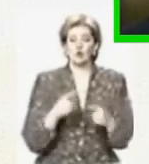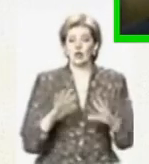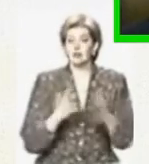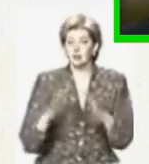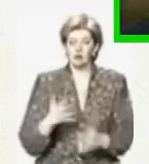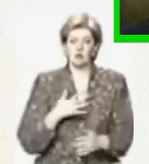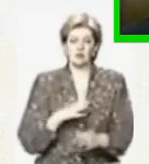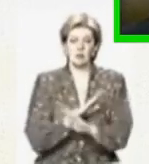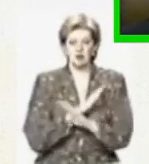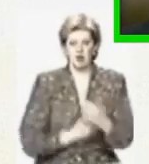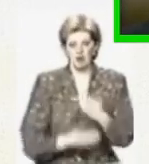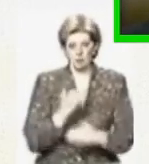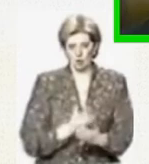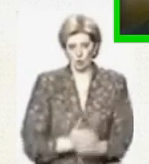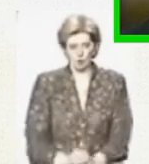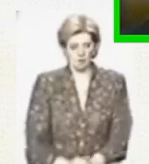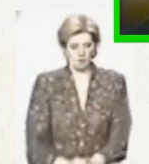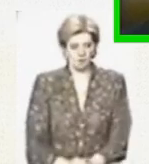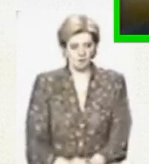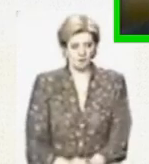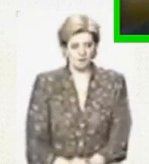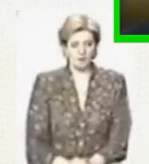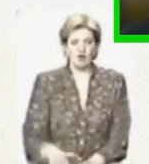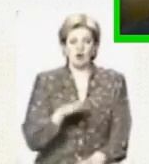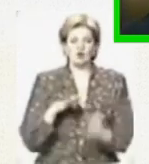Депутаты местных советов в этом вопросе также